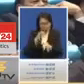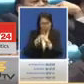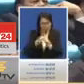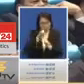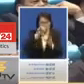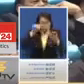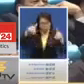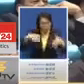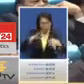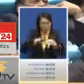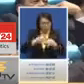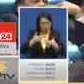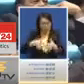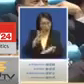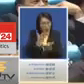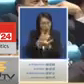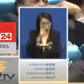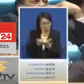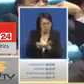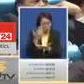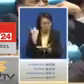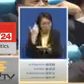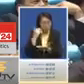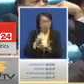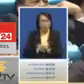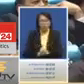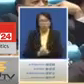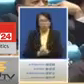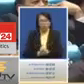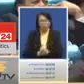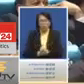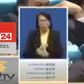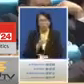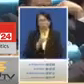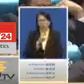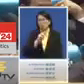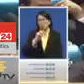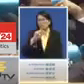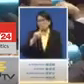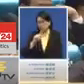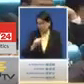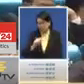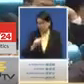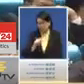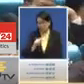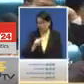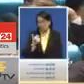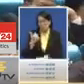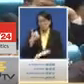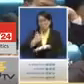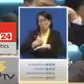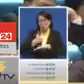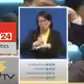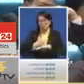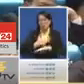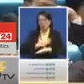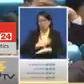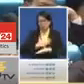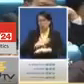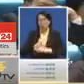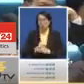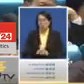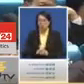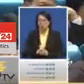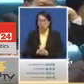ทยที่ปล่อยเงินกู้ดิฉันอยากจะบอกว่าท่านรัฐมนตรีอุตมะหรือหัวหน้าพรรคของดิฉัน